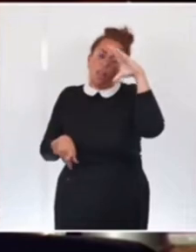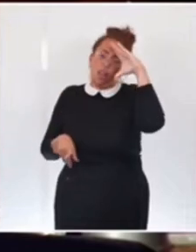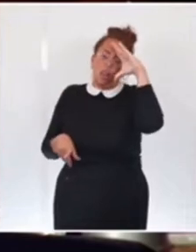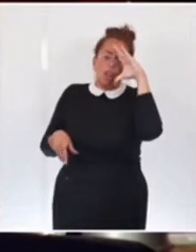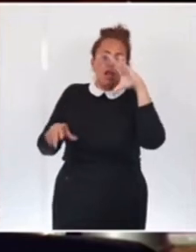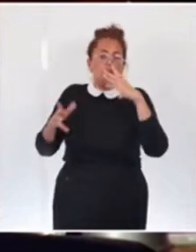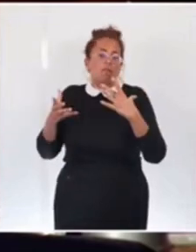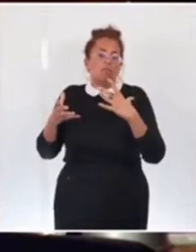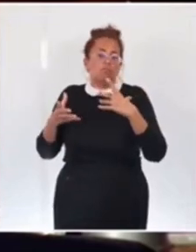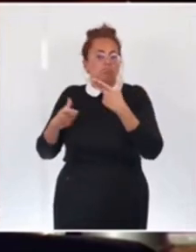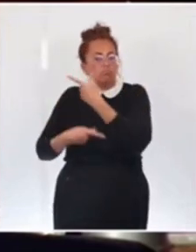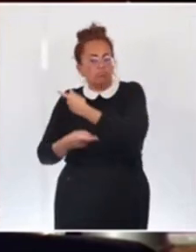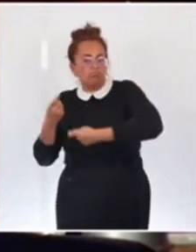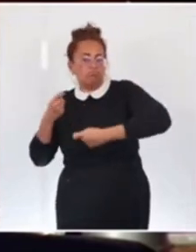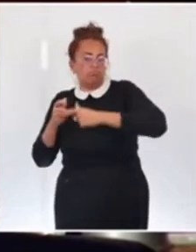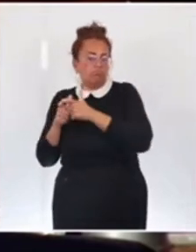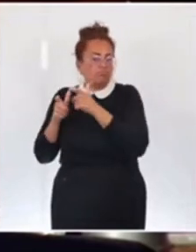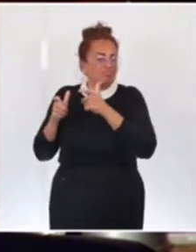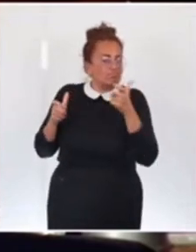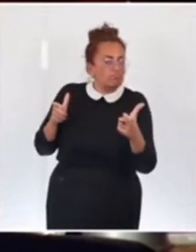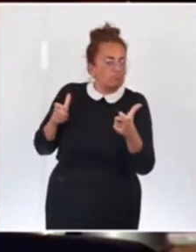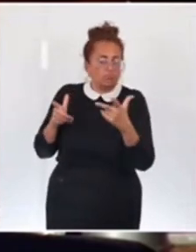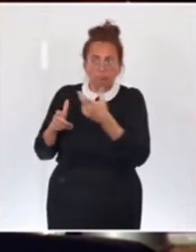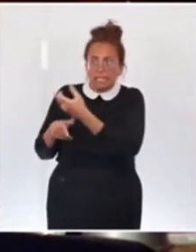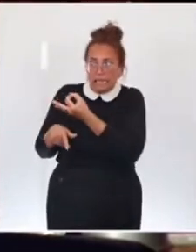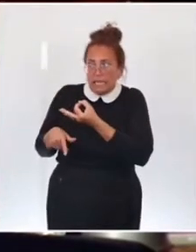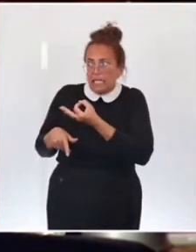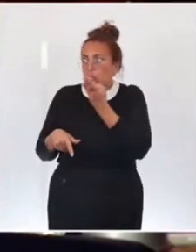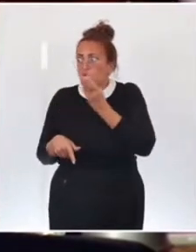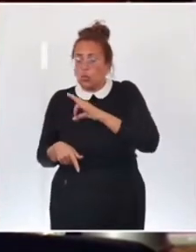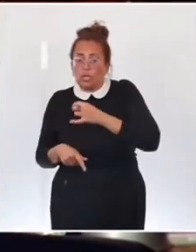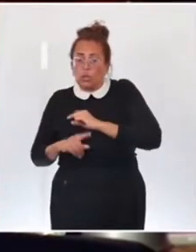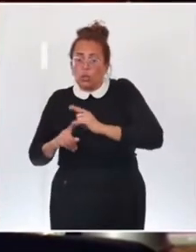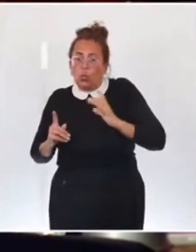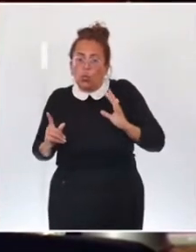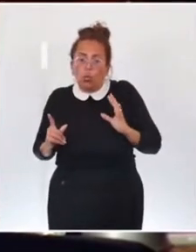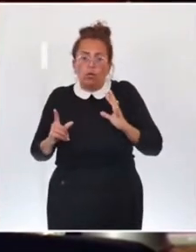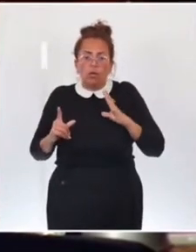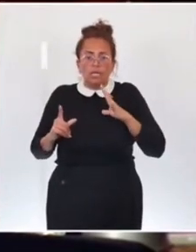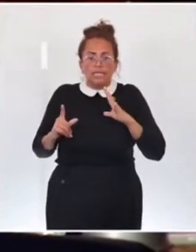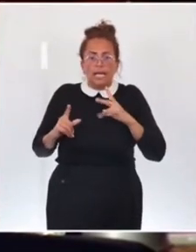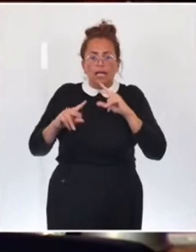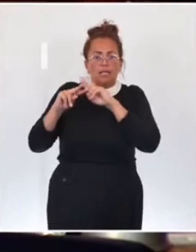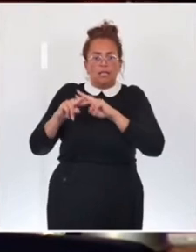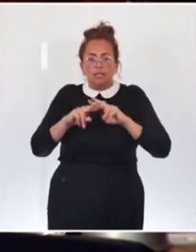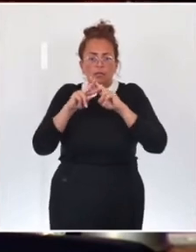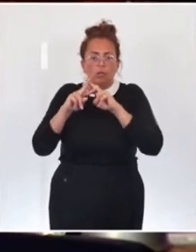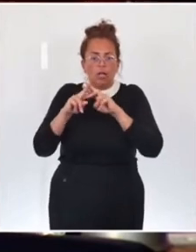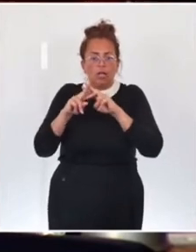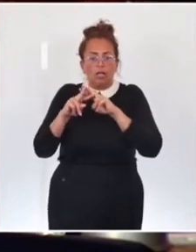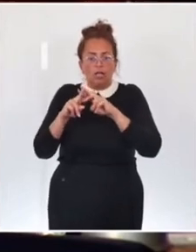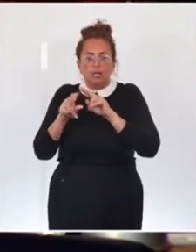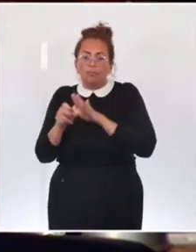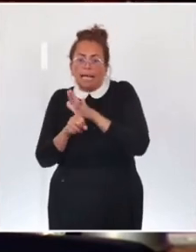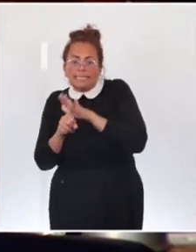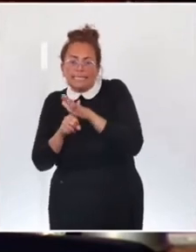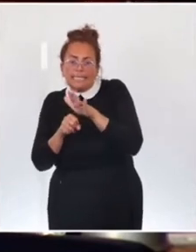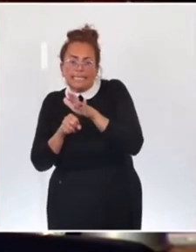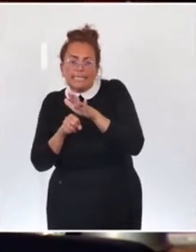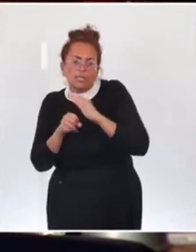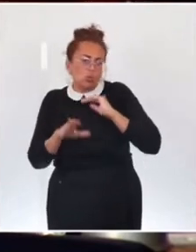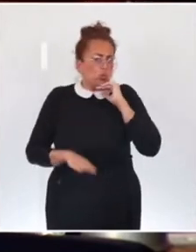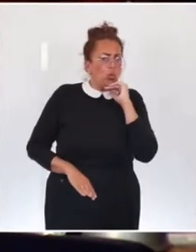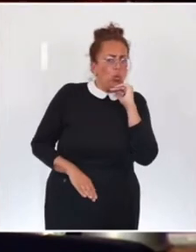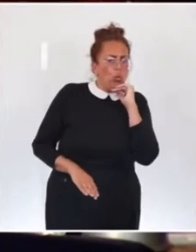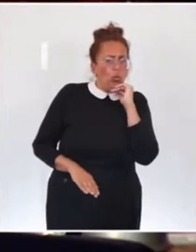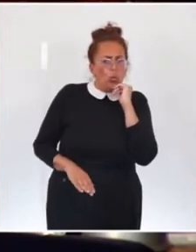cet hôtel. En tout cas, je ne crois pas que le rôle d'une ville ce soit de dire il y a terrasse, il n'y a pas terrasse, il y a trop d'étoiles, il n'y a pas assez d'étoiles. C'est pas tellement sur le fond, on peut avoir un débat